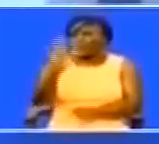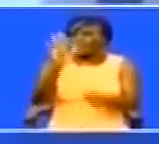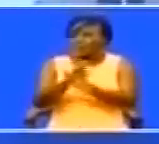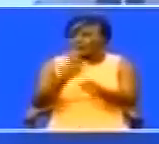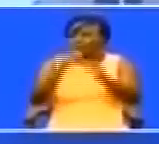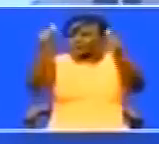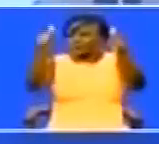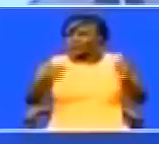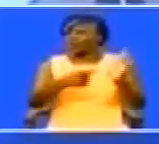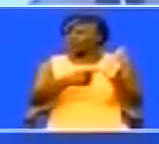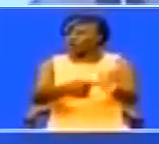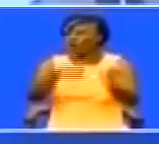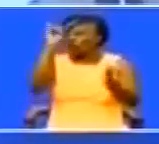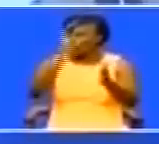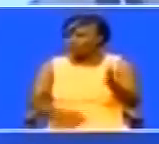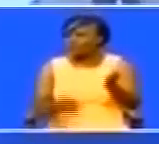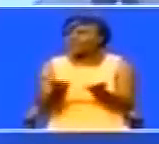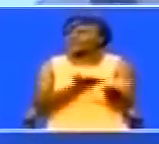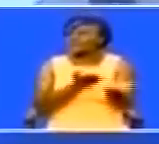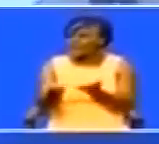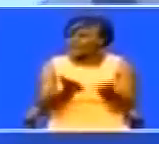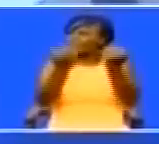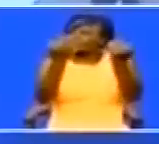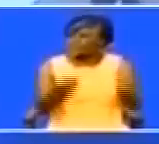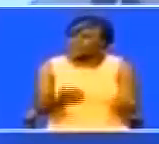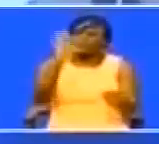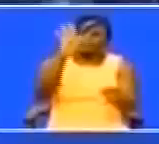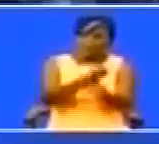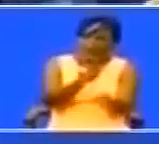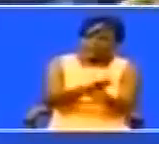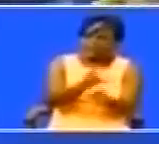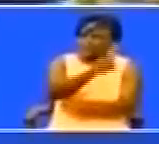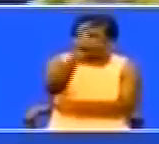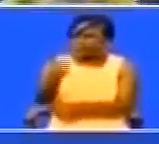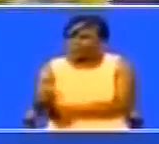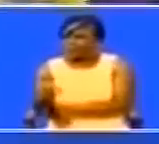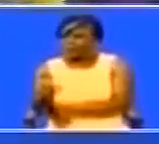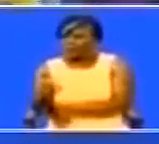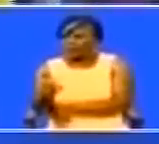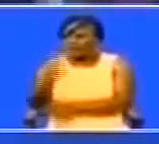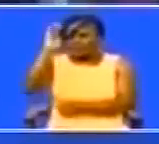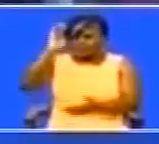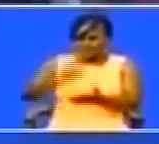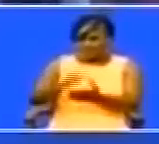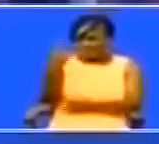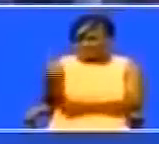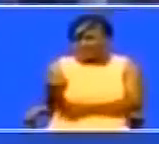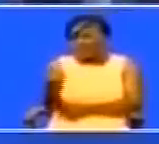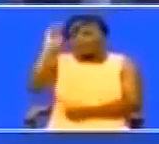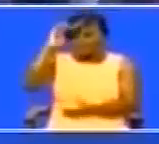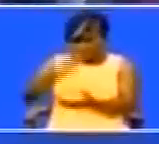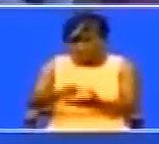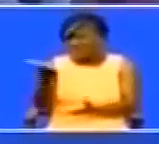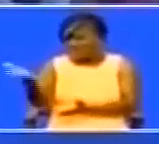haya ni ishara kwamba huduma hii inahitajika kwa wingi? Kila mmoja ana kuamini kwake. Kuna yule